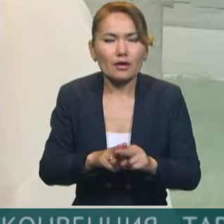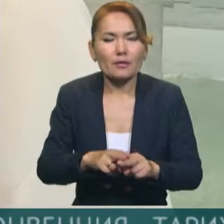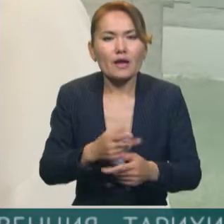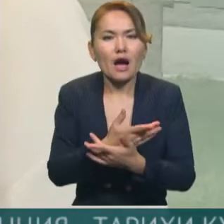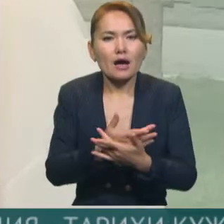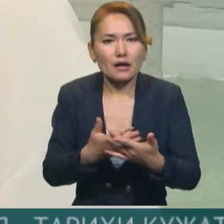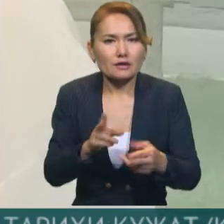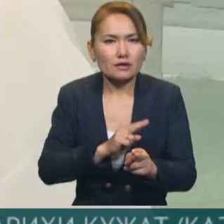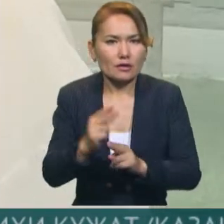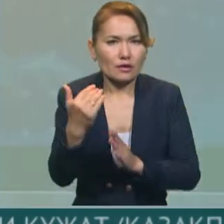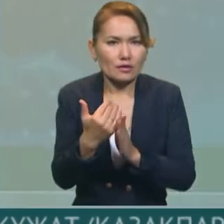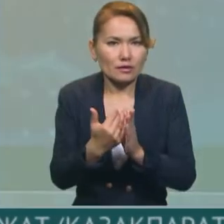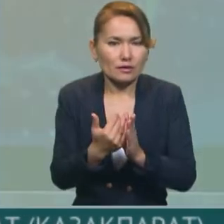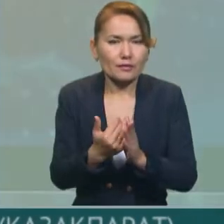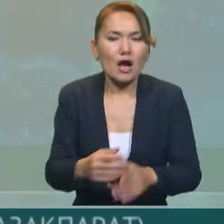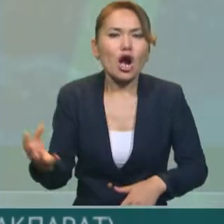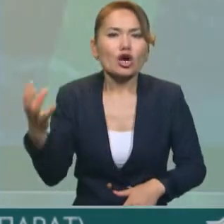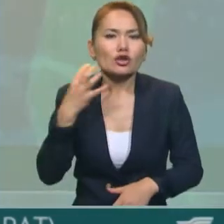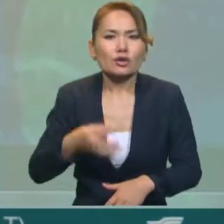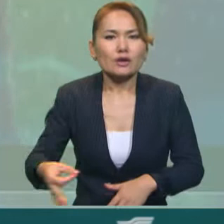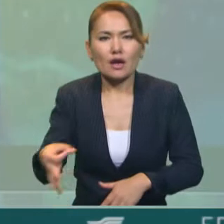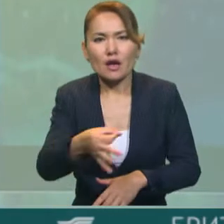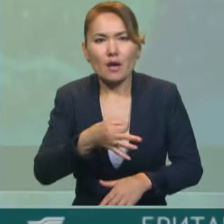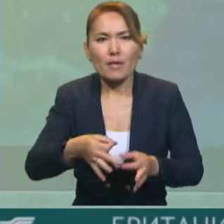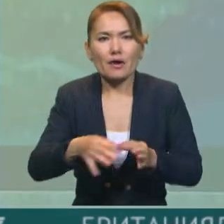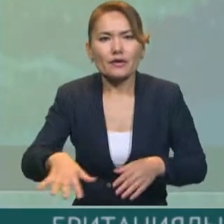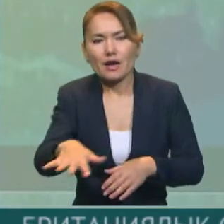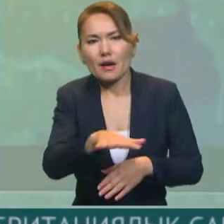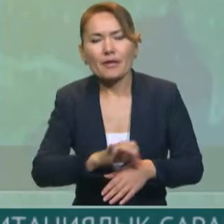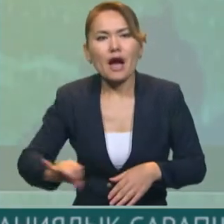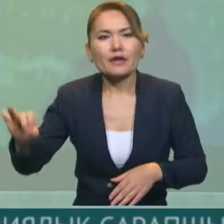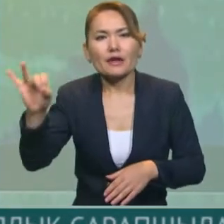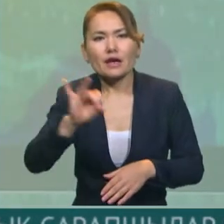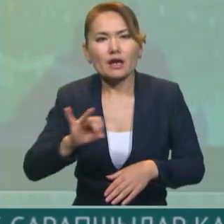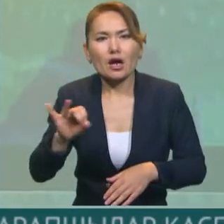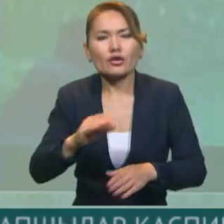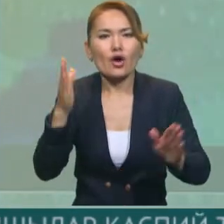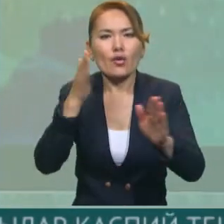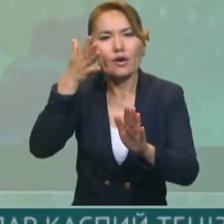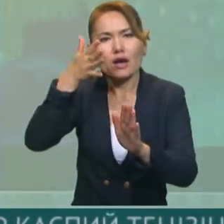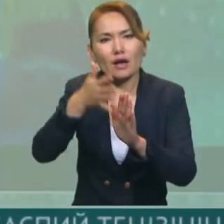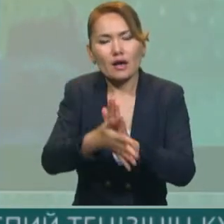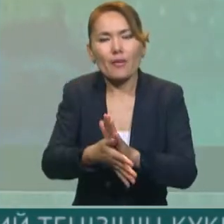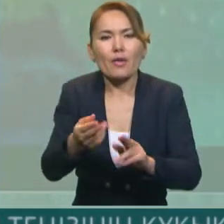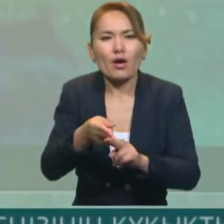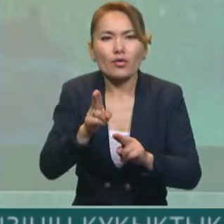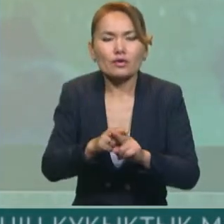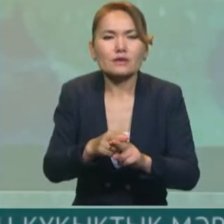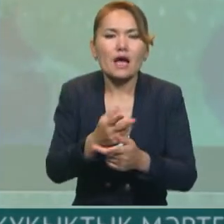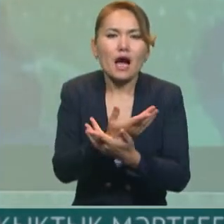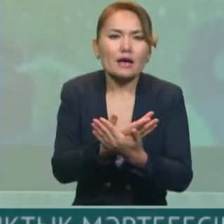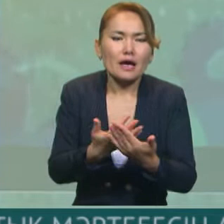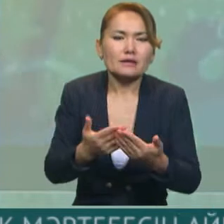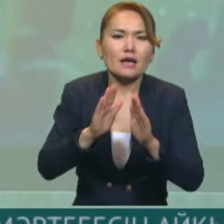ұйымдары ашылуда. Қызылорда облысының Жаңақорған аудандық тарихи өлкетану мұражайындағы кейбір жәдігерлер бүліне бастаған.